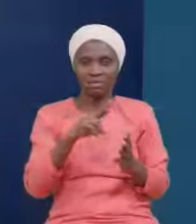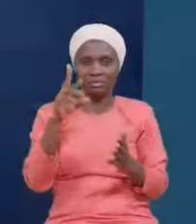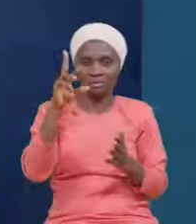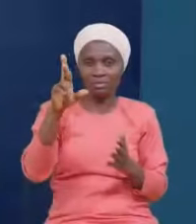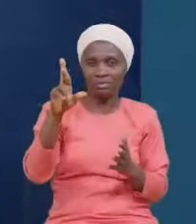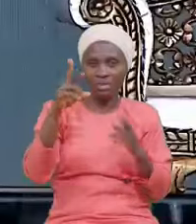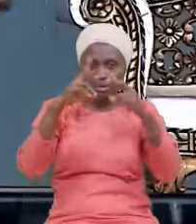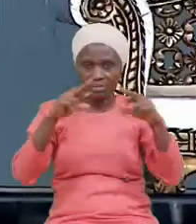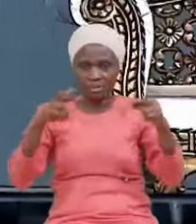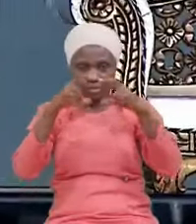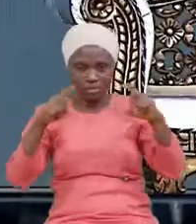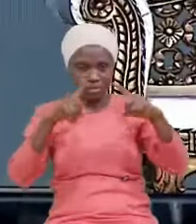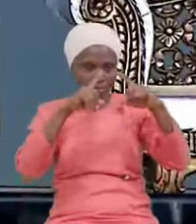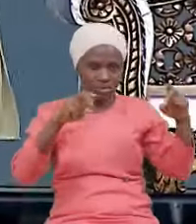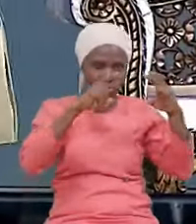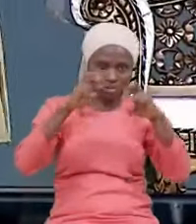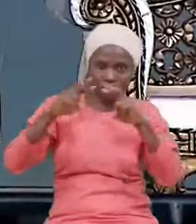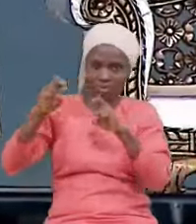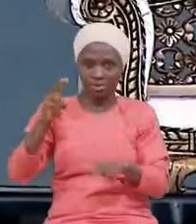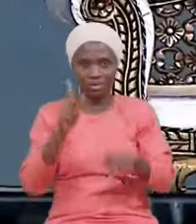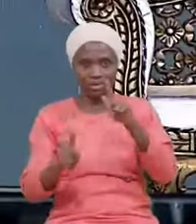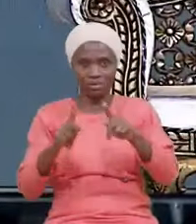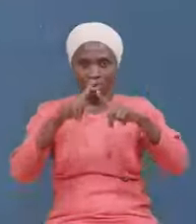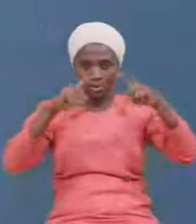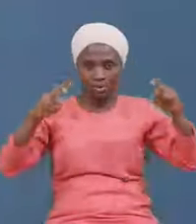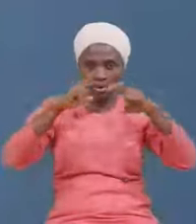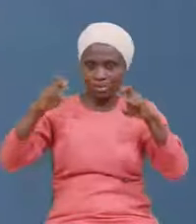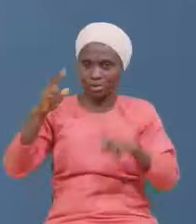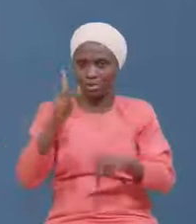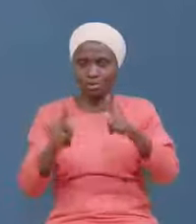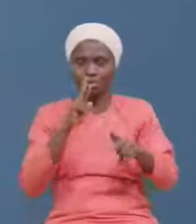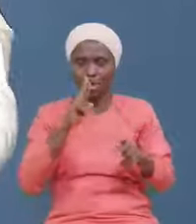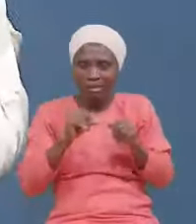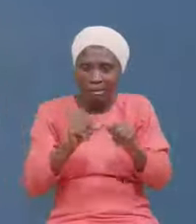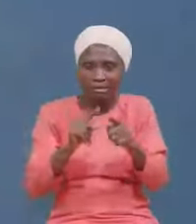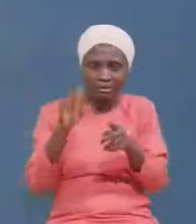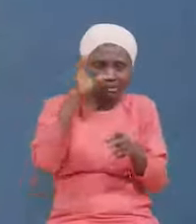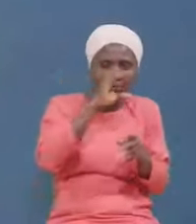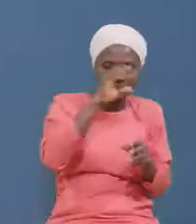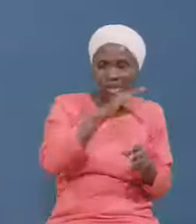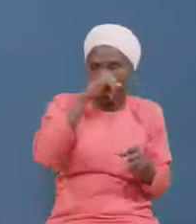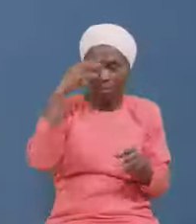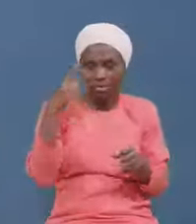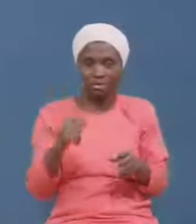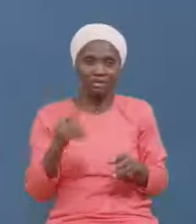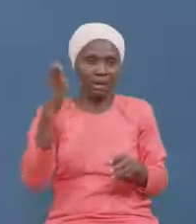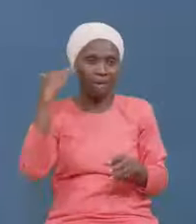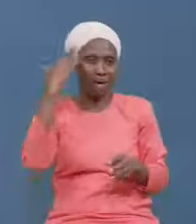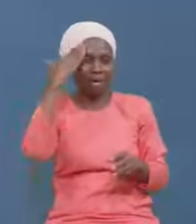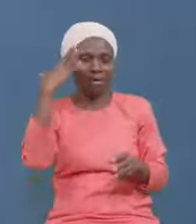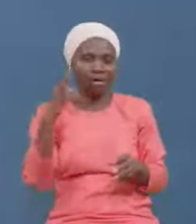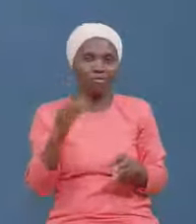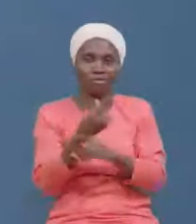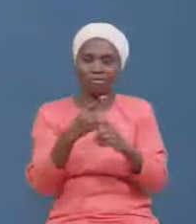going. అందుచేతనే రోగాల గురించి పరిశోధన జరుగుతూనే ఉంది. Because all the past knowledge of liberators, the past knowledge is